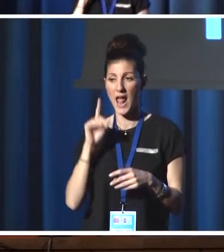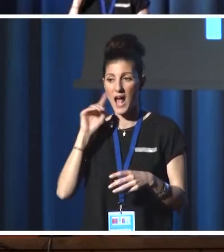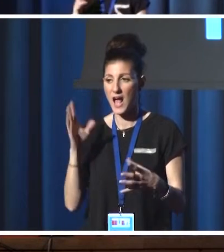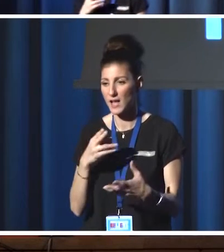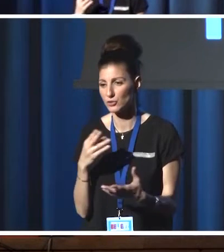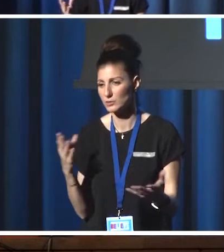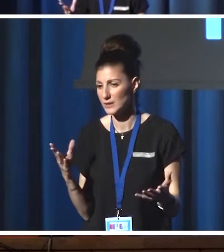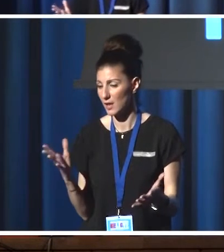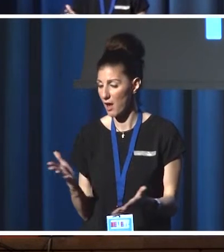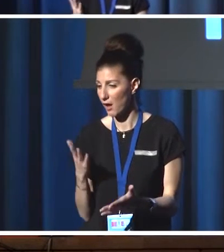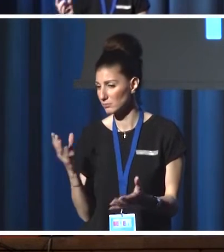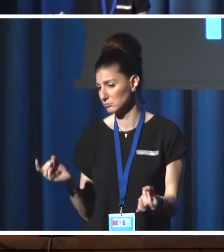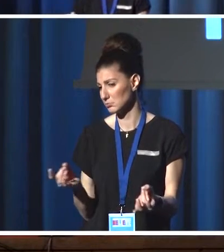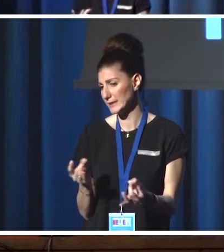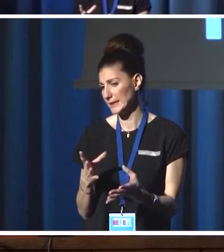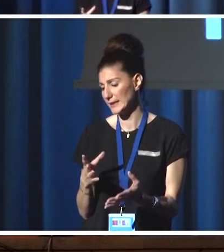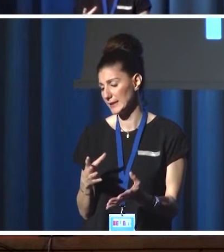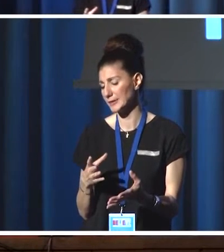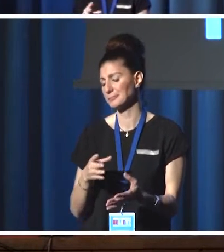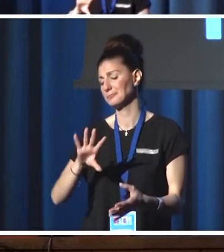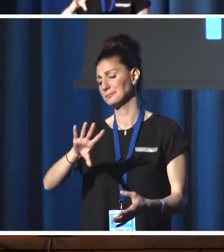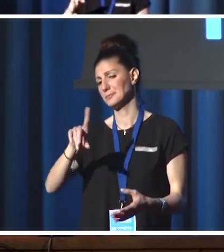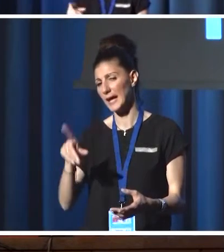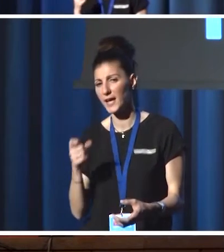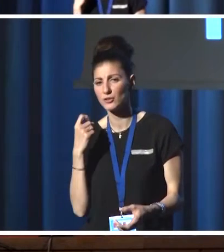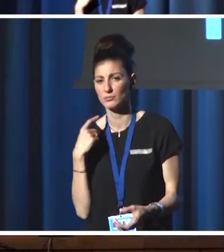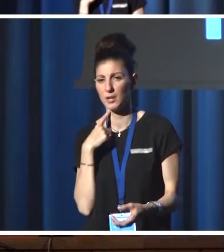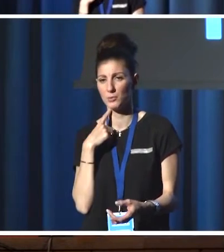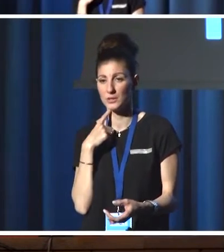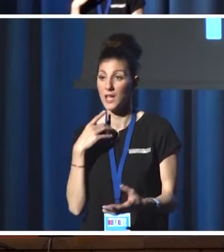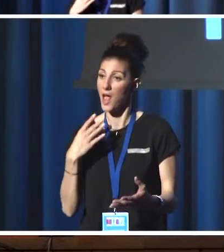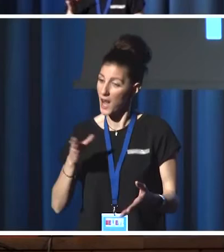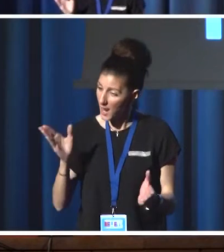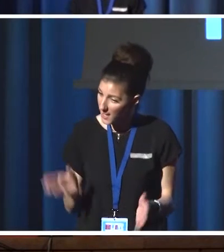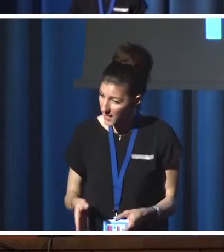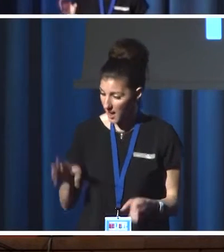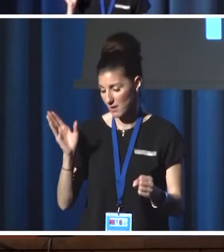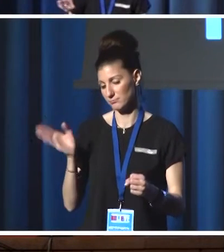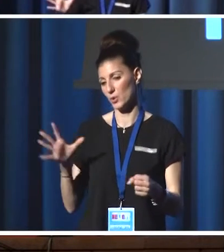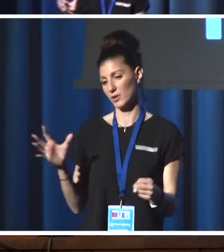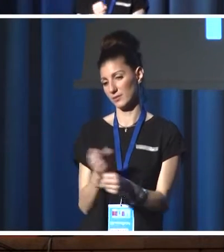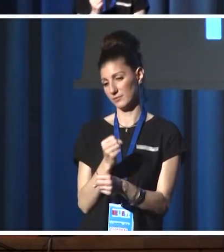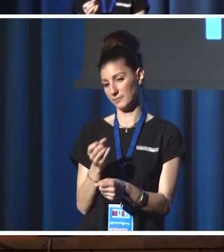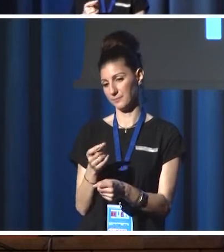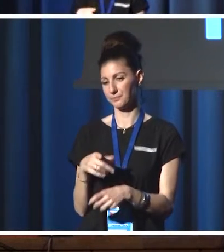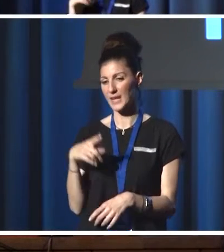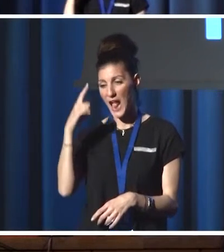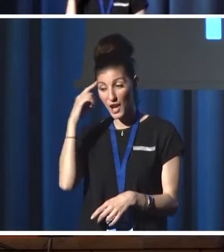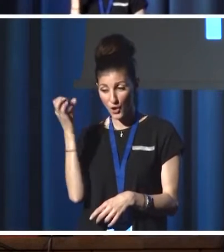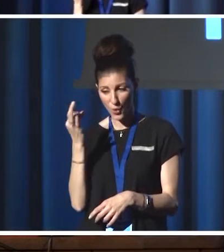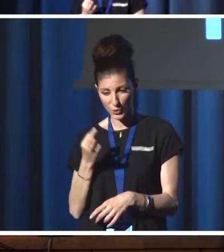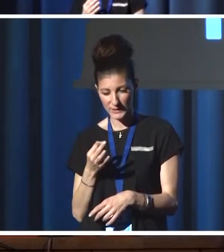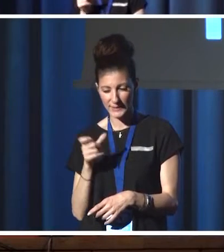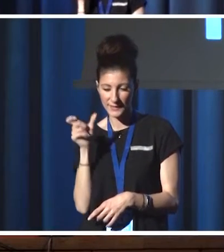ότι εντάξει δεν θα τα καταφέρει αλλά εν δυνάμει μπορεί να πετάξει και ανέφερα τη λογική και